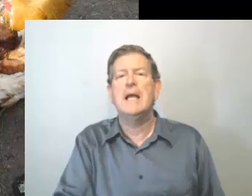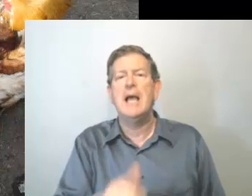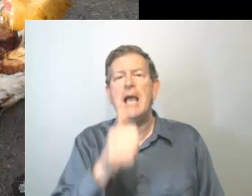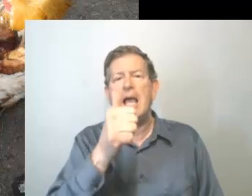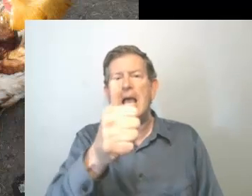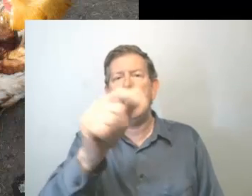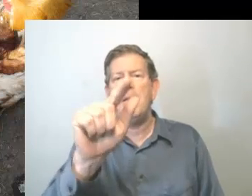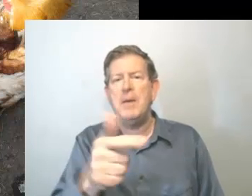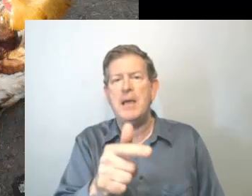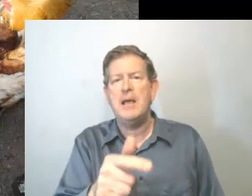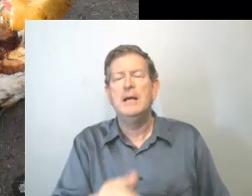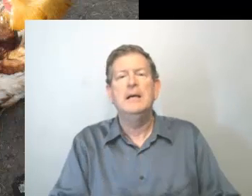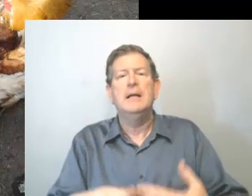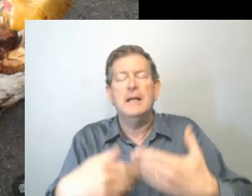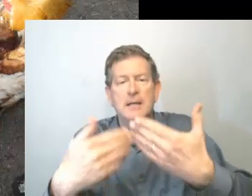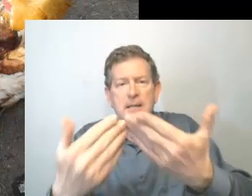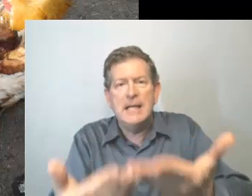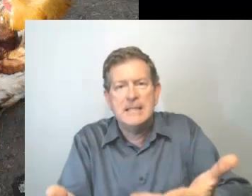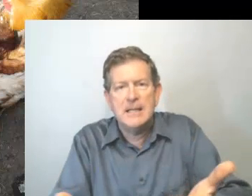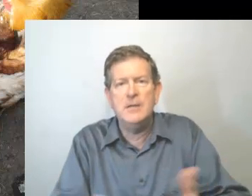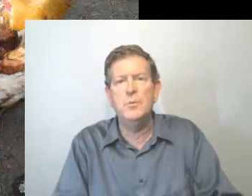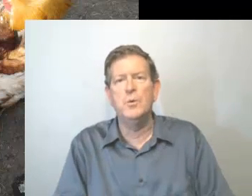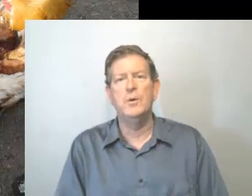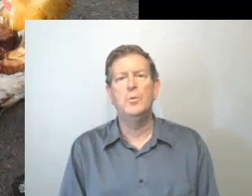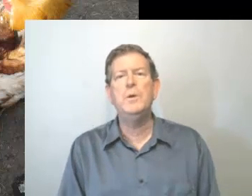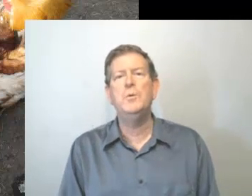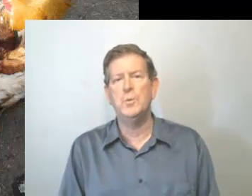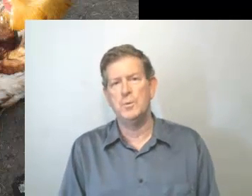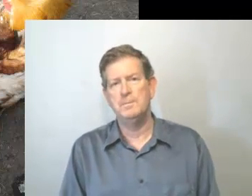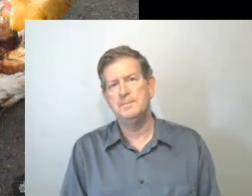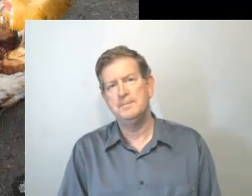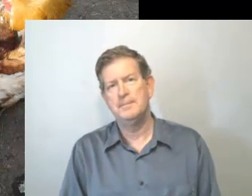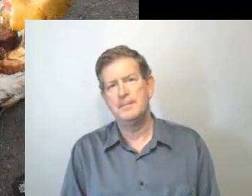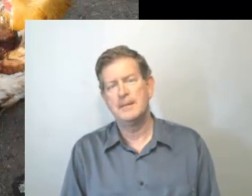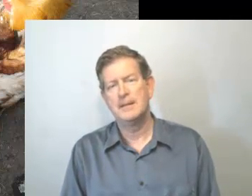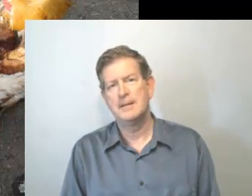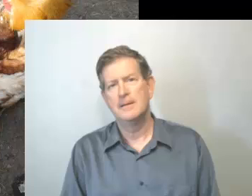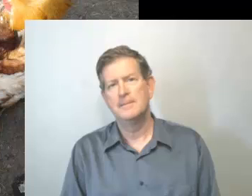vous aimez les animaux? Oui ou non?